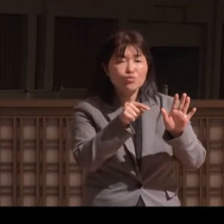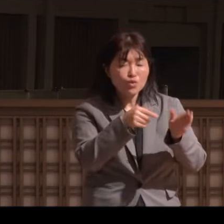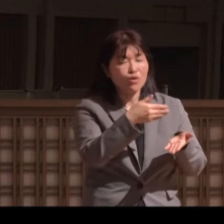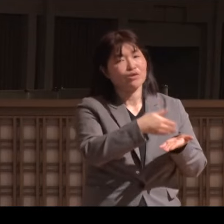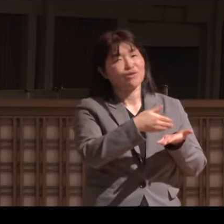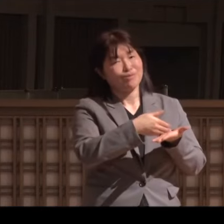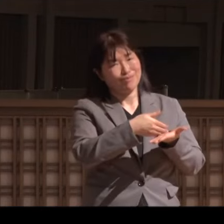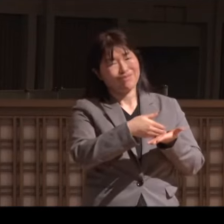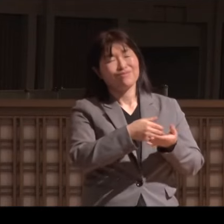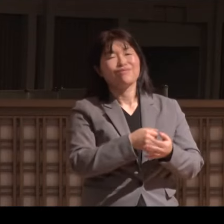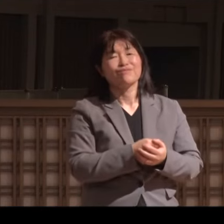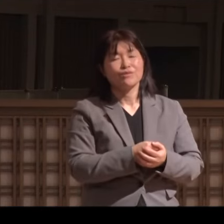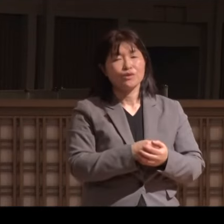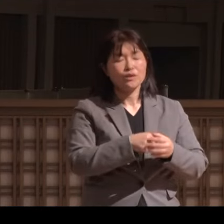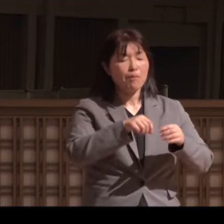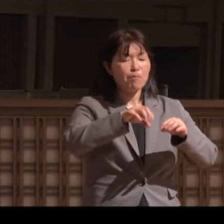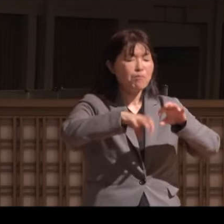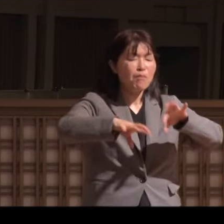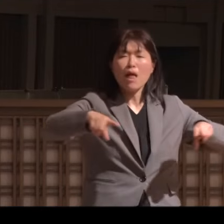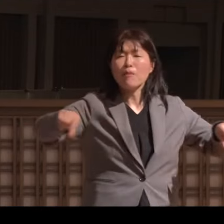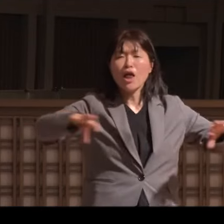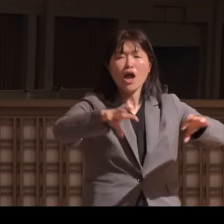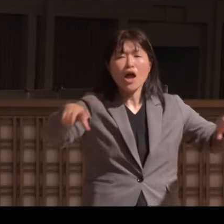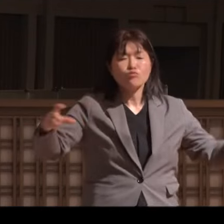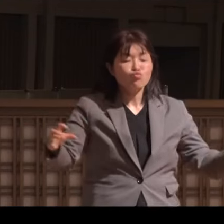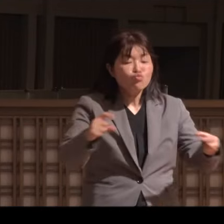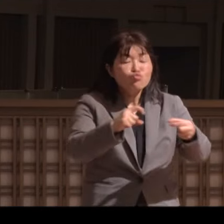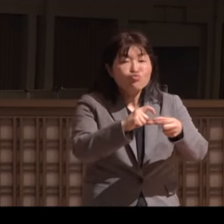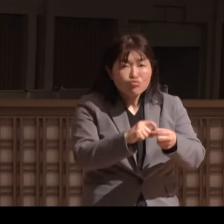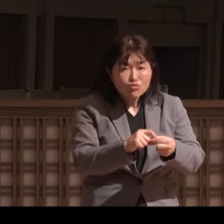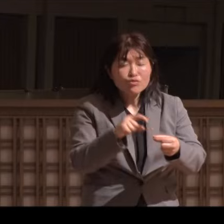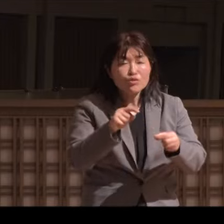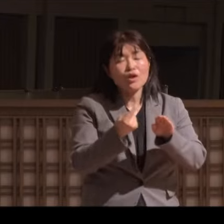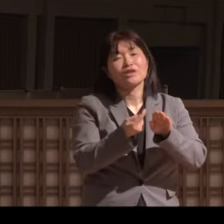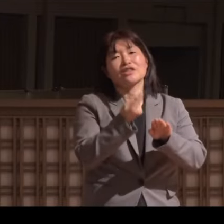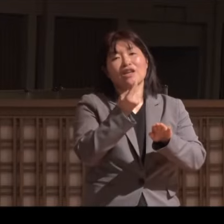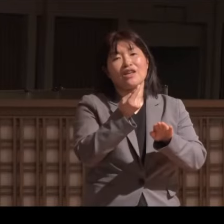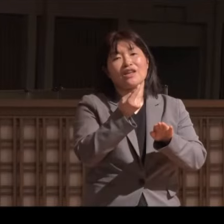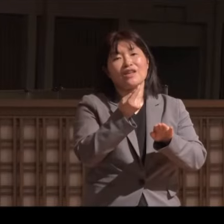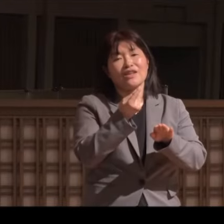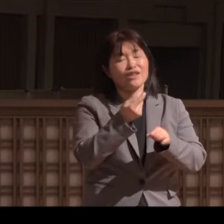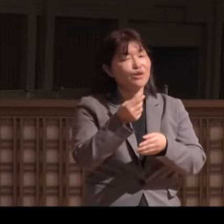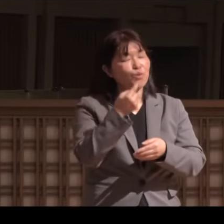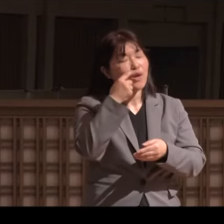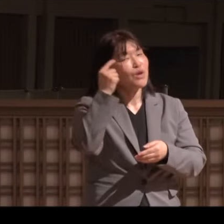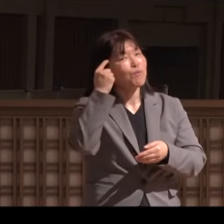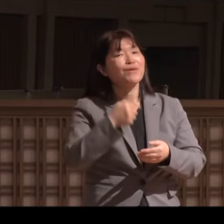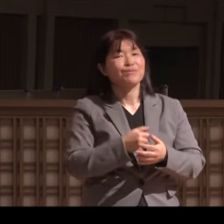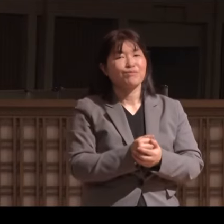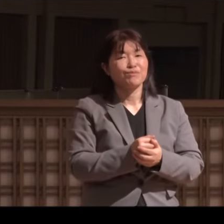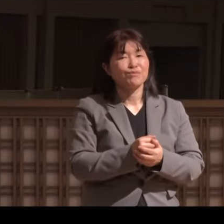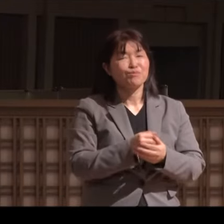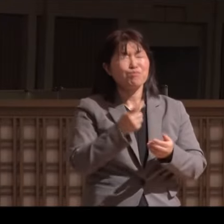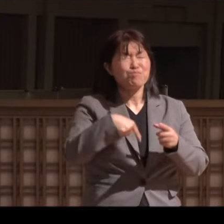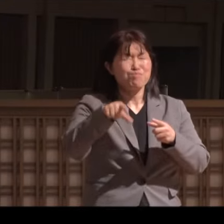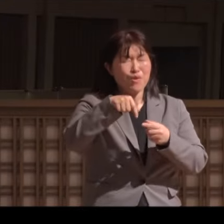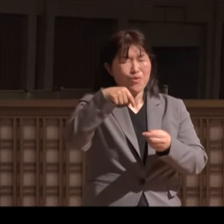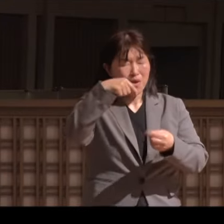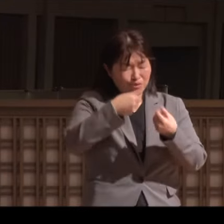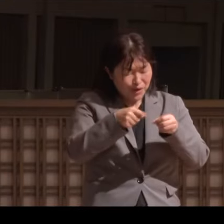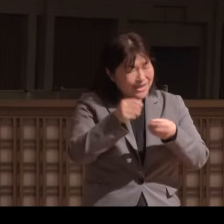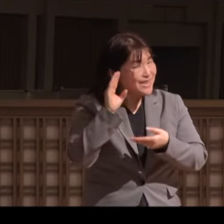いう話でしたねあのバラバラだった組織が繋がっていくのがこのきっかけだったという風にも聞こえてきましたもっと深く聞きたいので